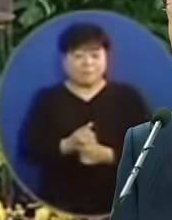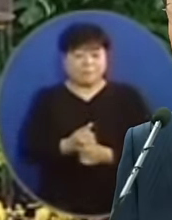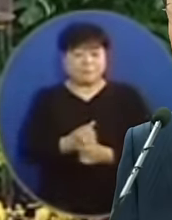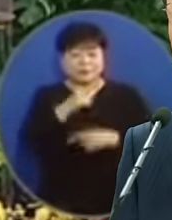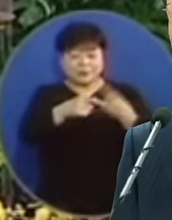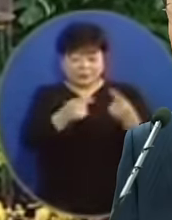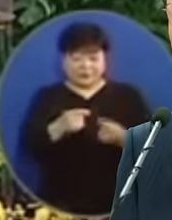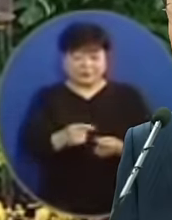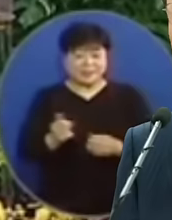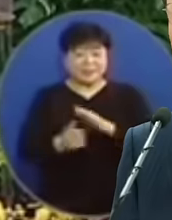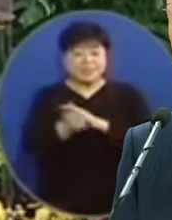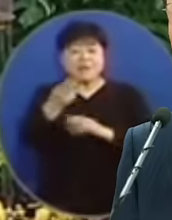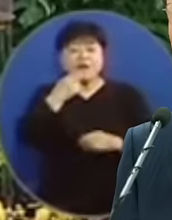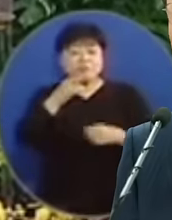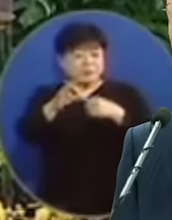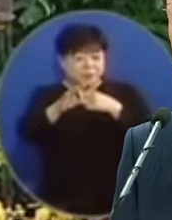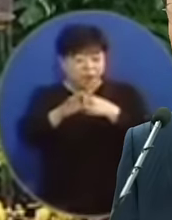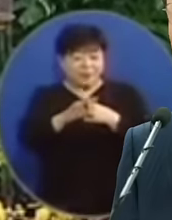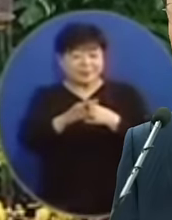한번 따라 말씀해요. 희망이 없으면